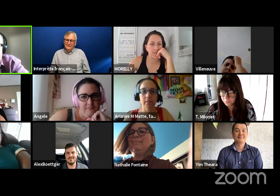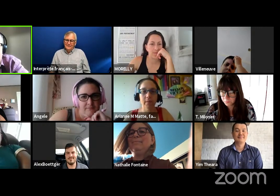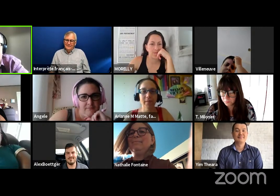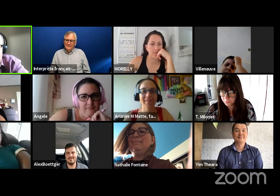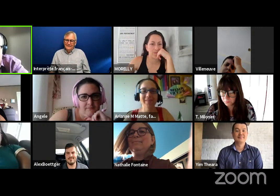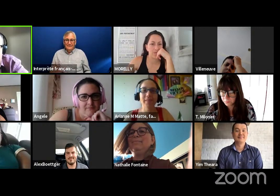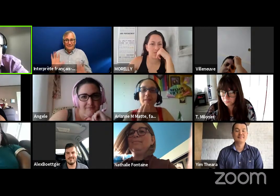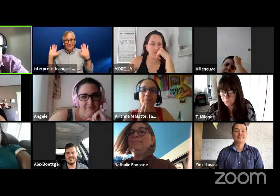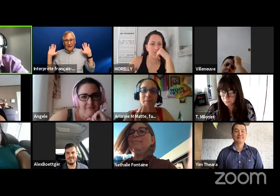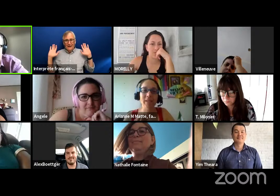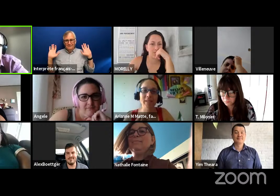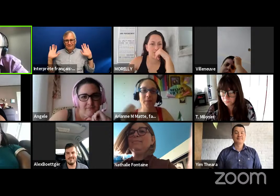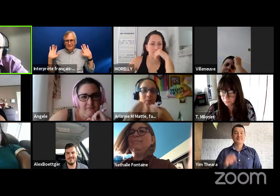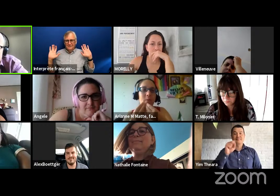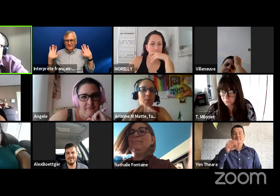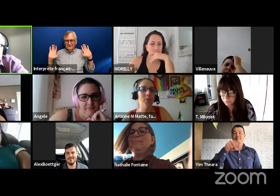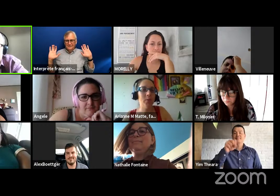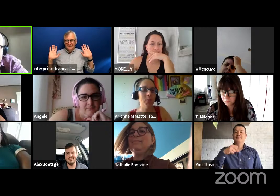voilà,